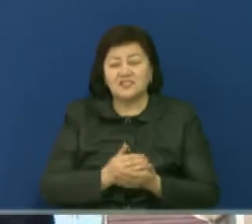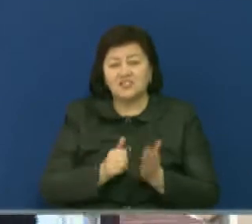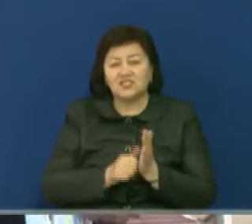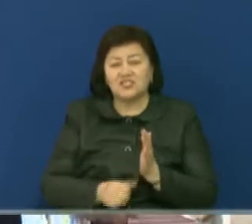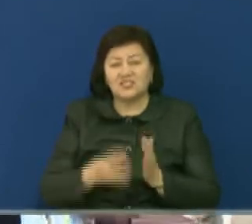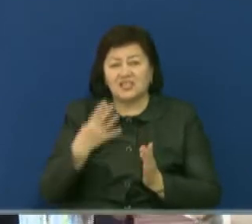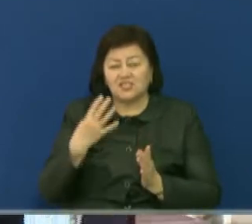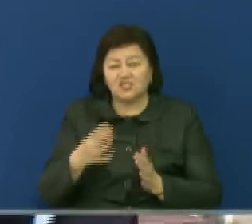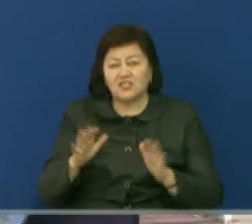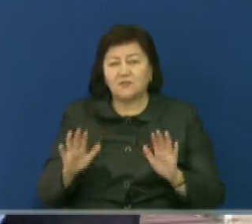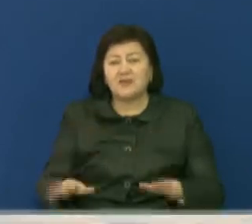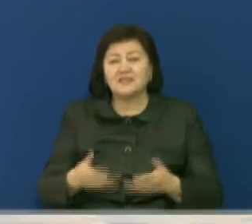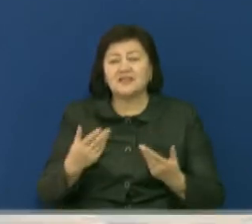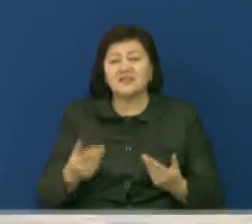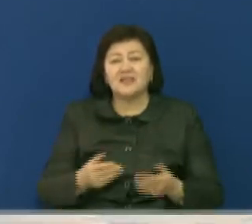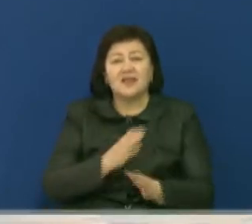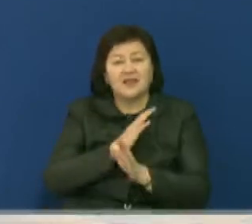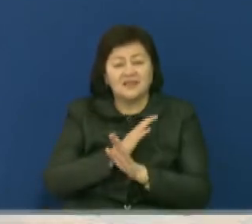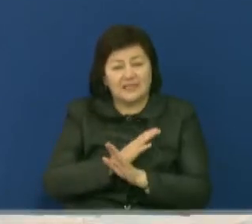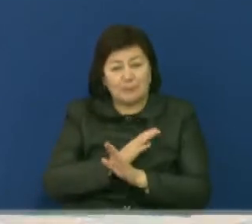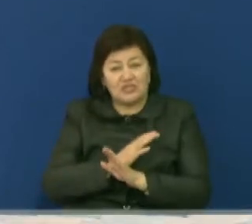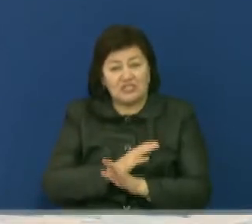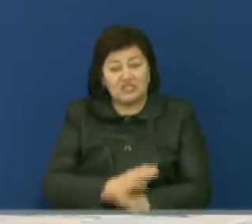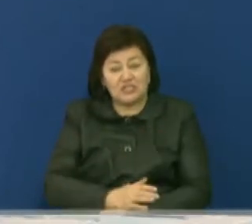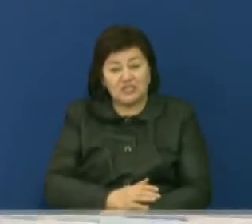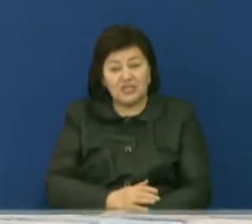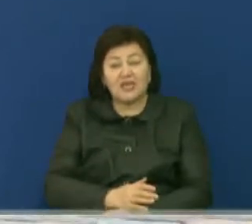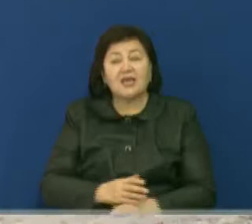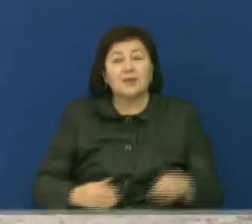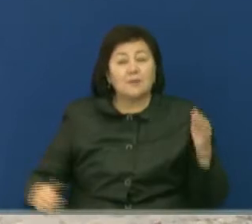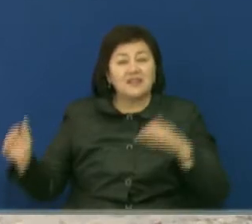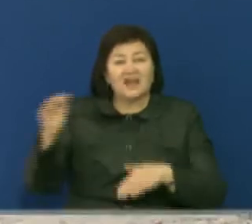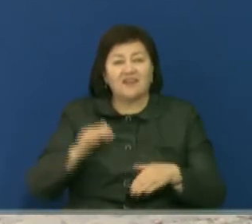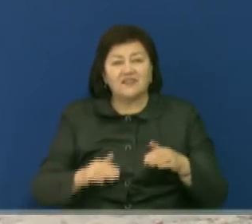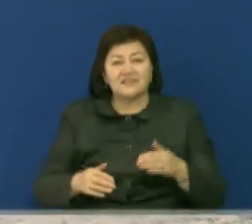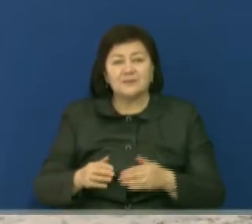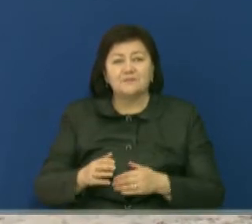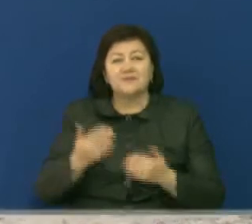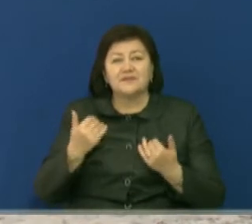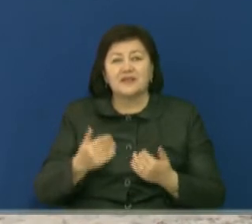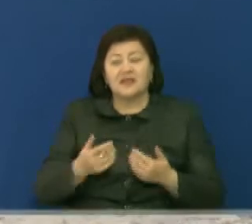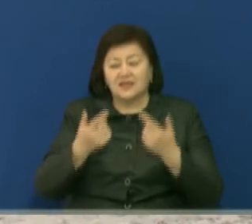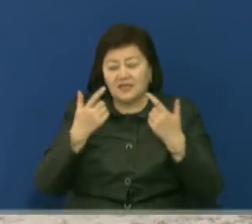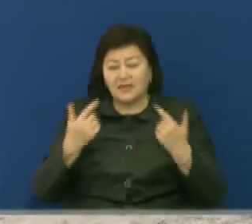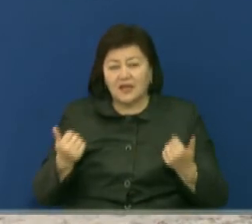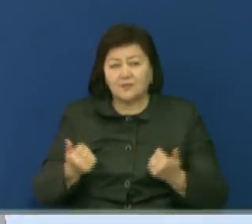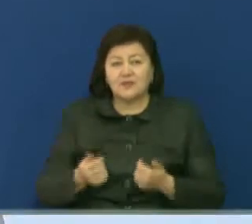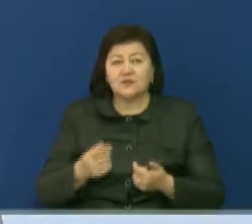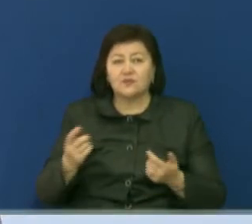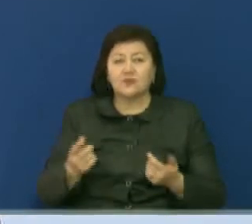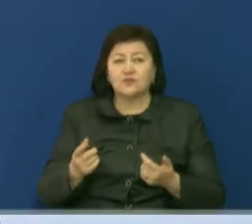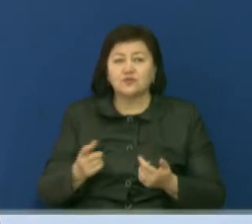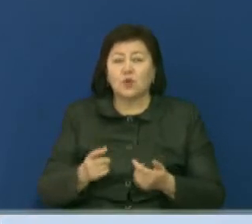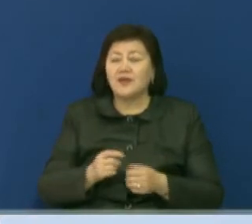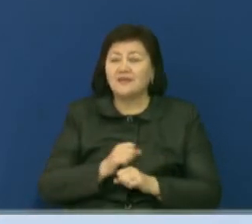где запрещено купание. В департаменте по чрезвычайным ситуациям Восточно-Казахстанской области рекомендуют населению избегать несанкционированных